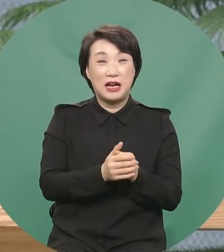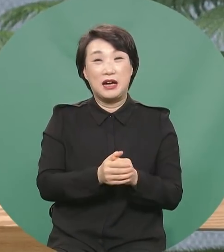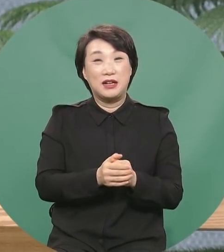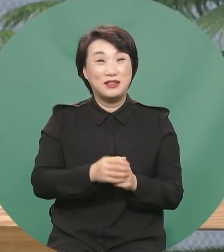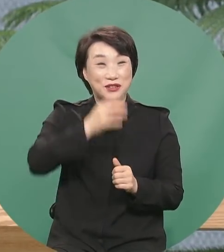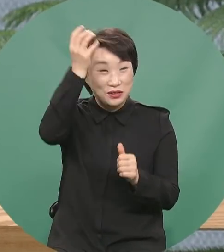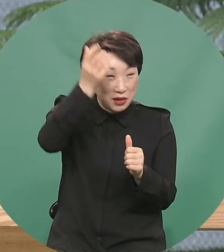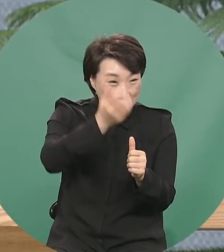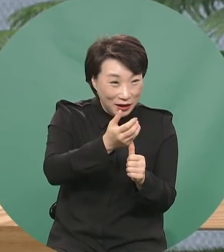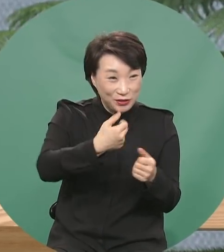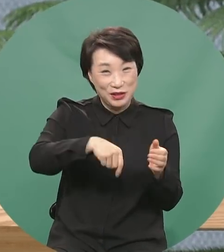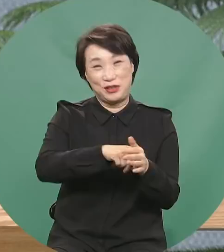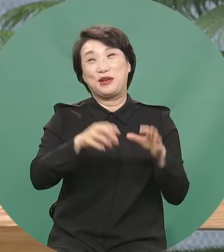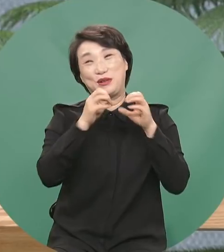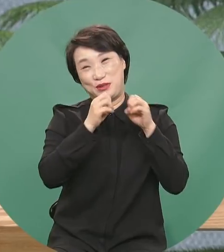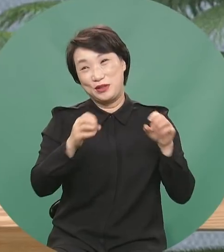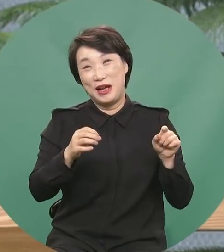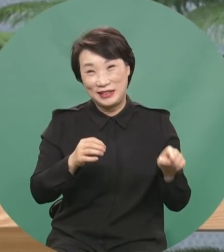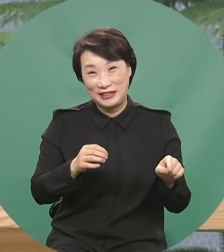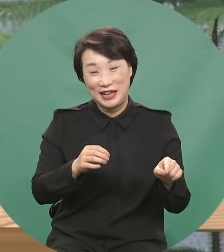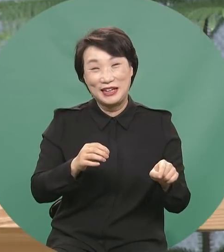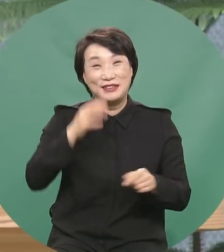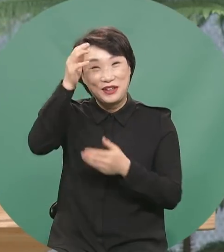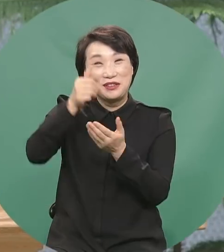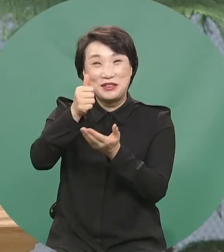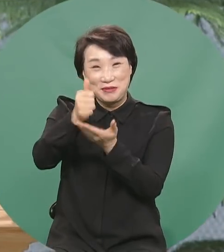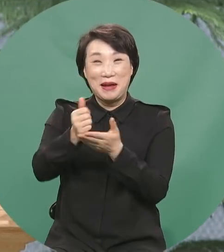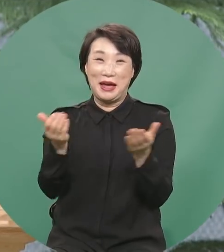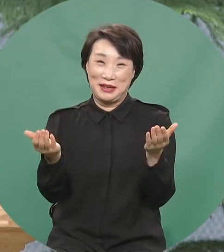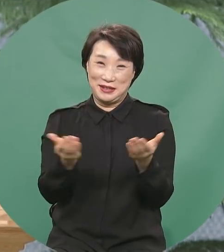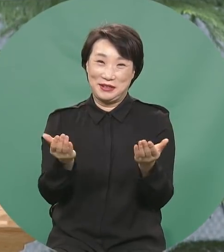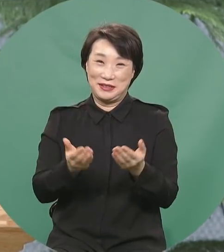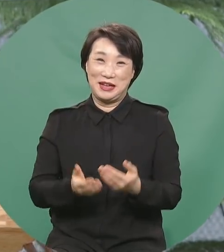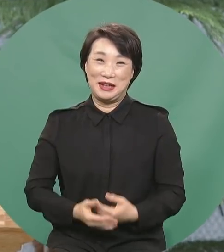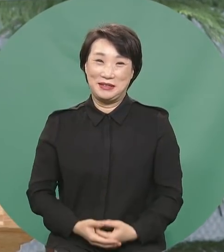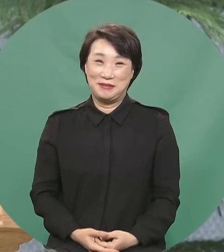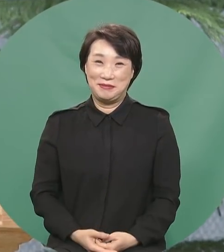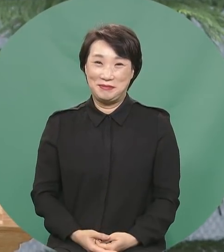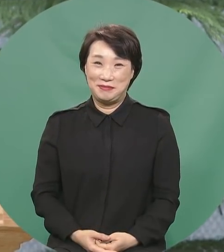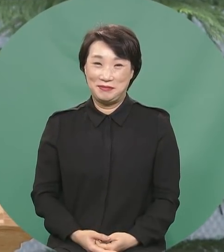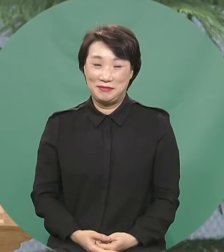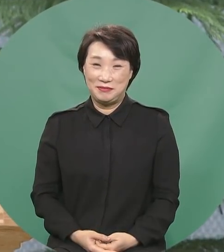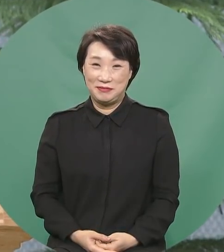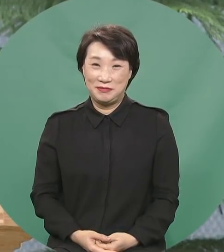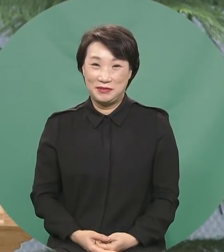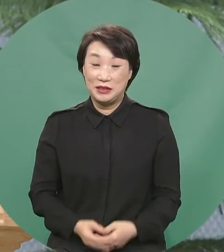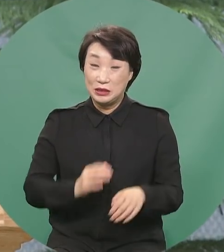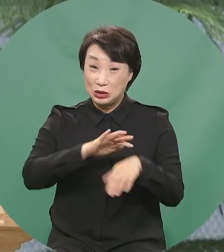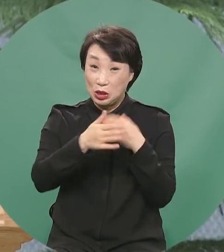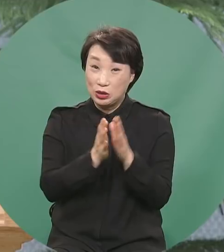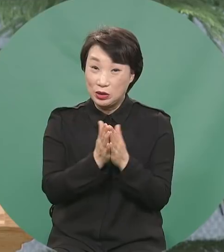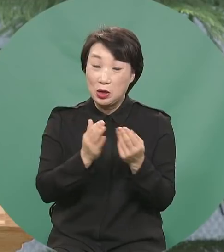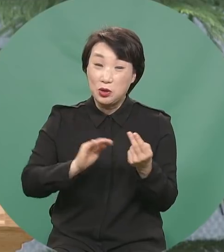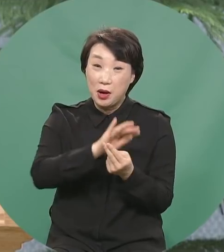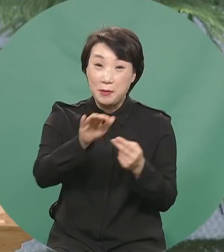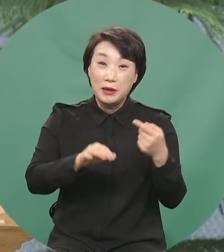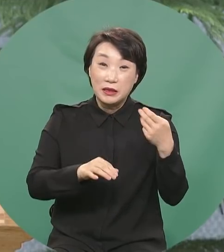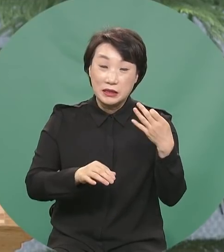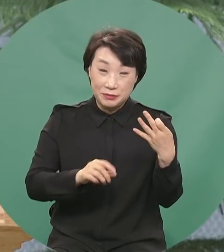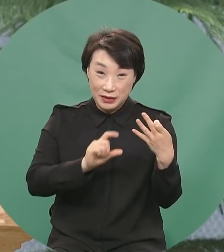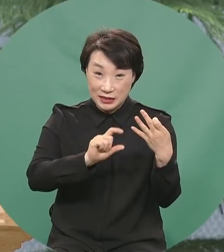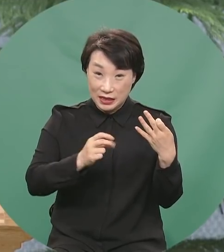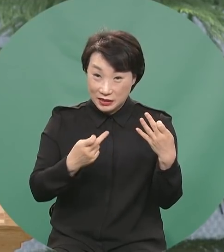있도록 전해주는 것이 성령의 역사입니다. 요한복음 14장